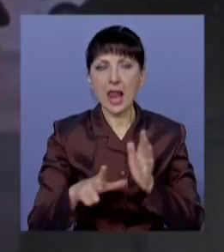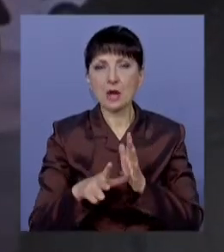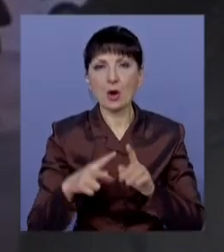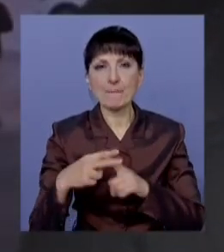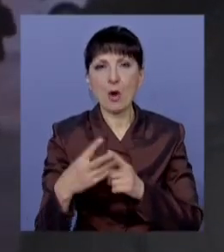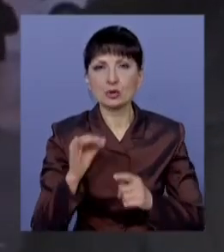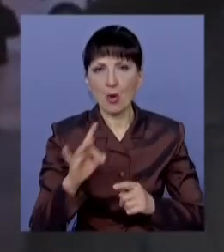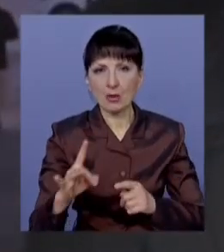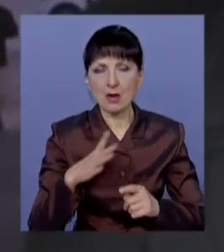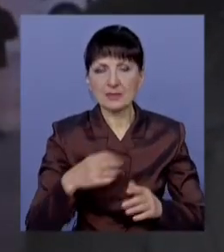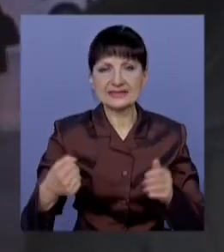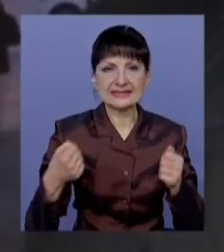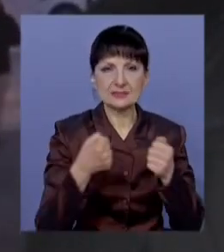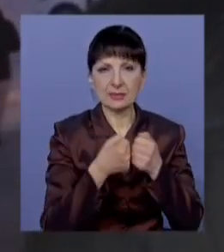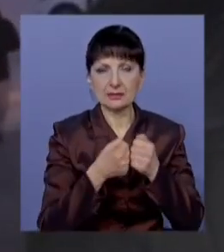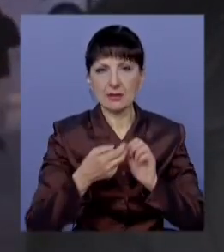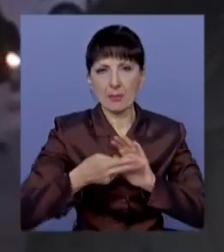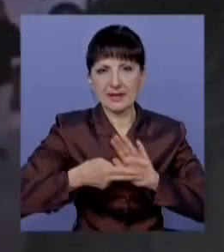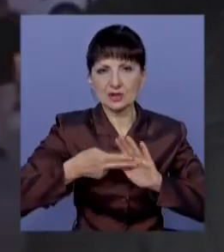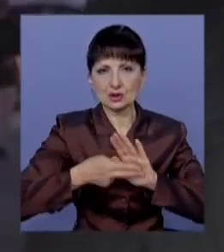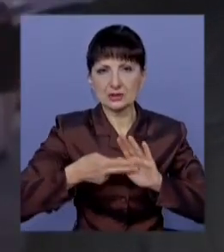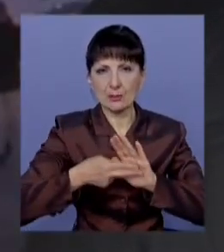сбиты пассажирским поездом 23-м.